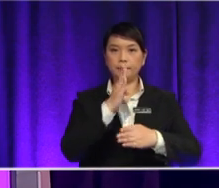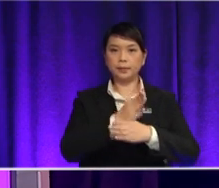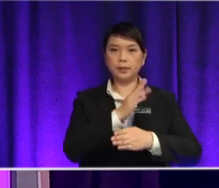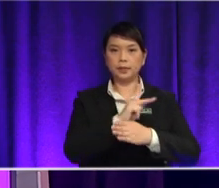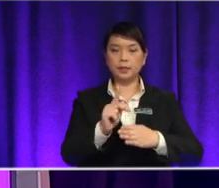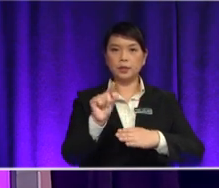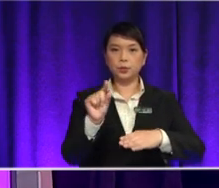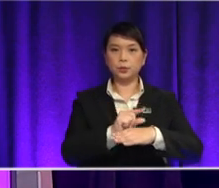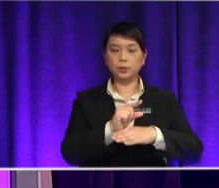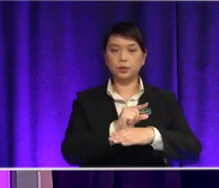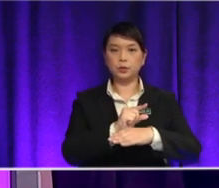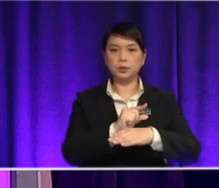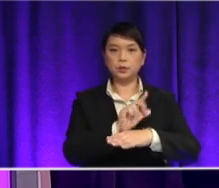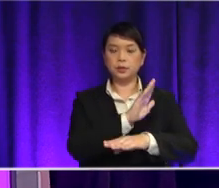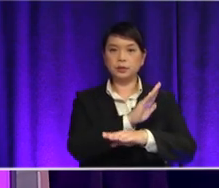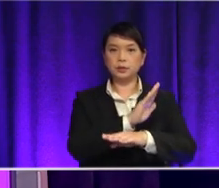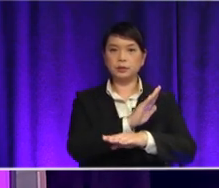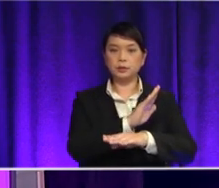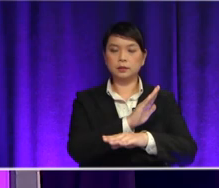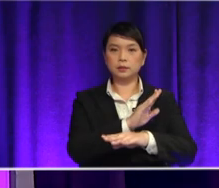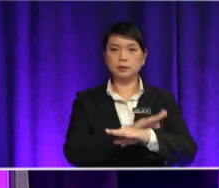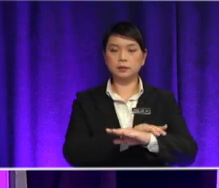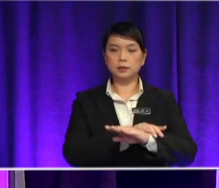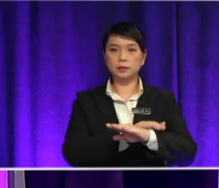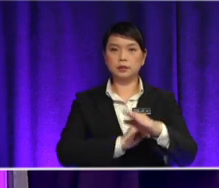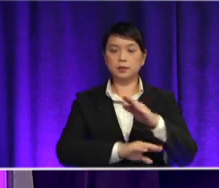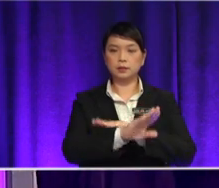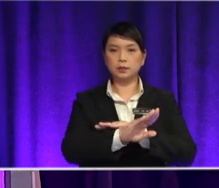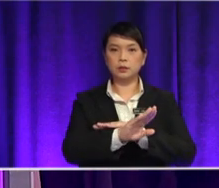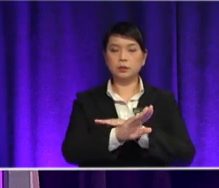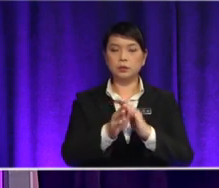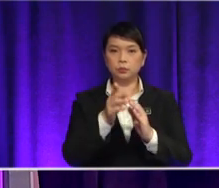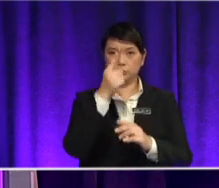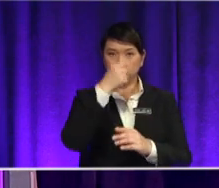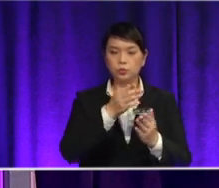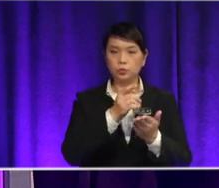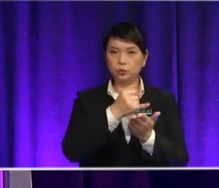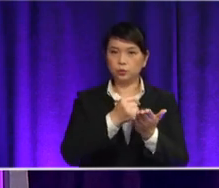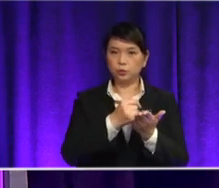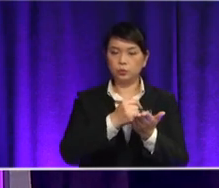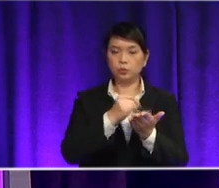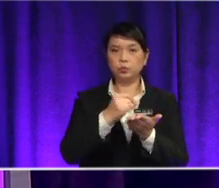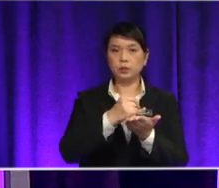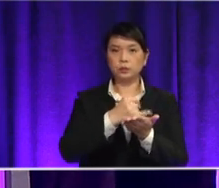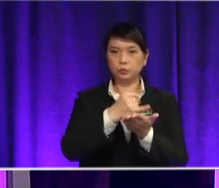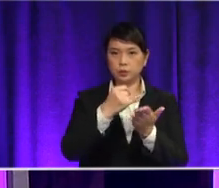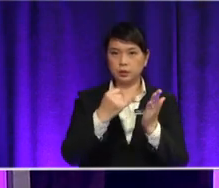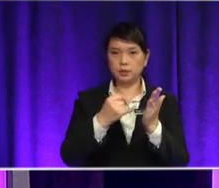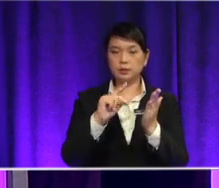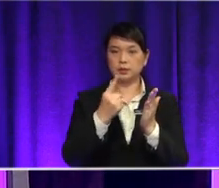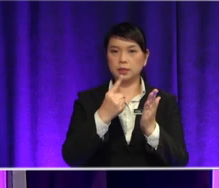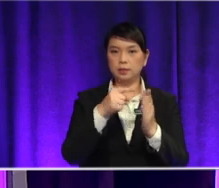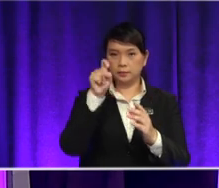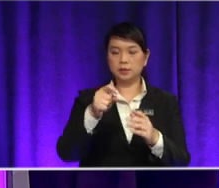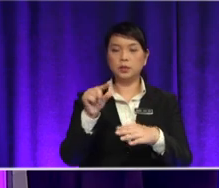tangan. Sebaliknya, murid kena guna pembaris. Dan pembaris itu merupakan satu peralatan yang pentinglah, Nisa, untuk kita